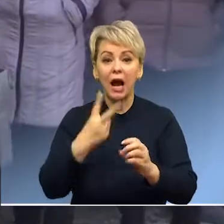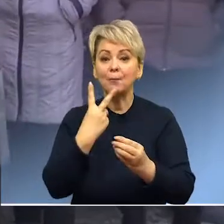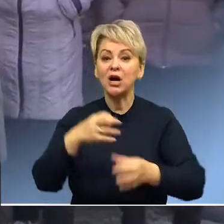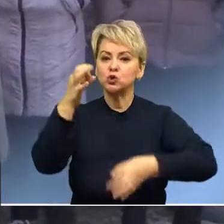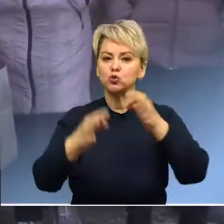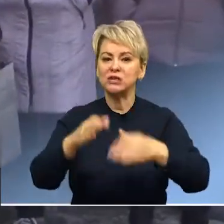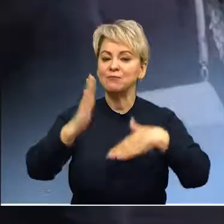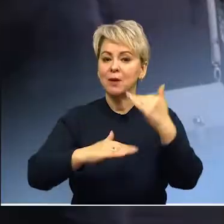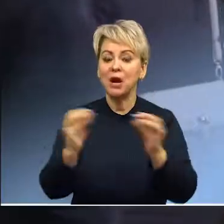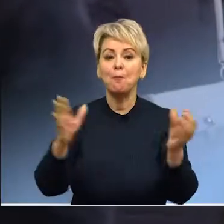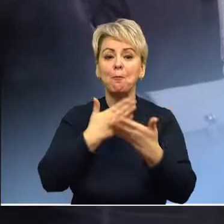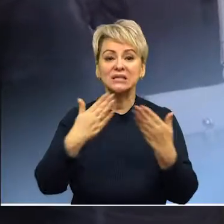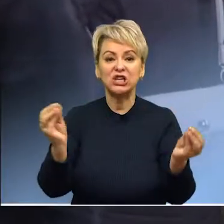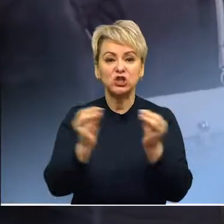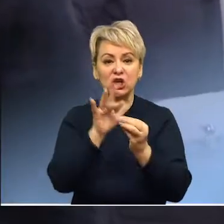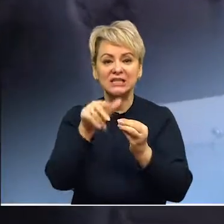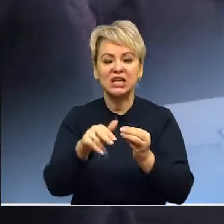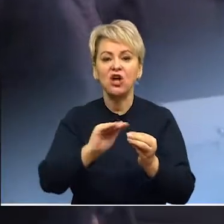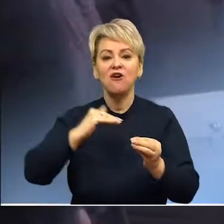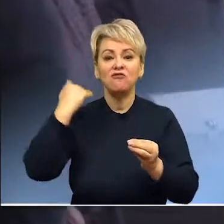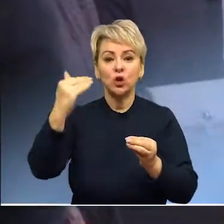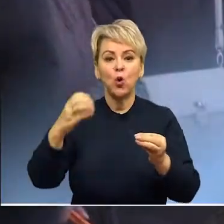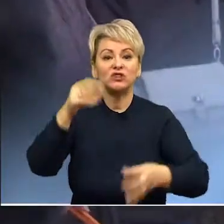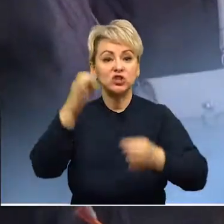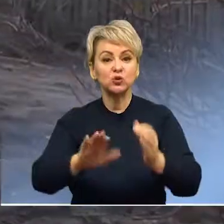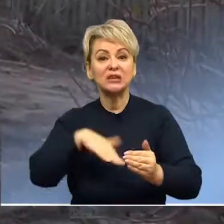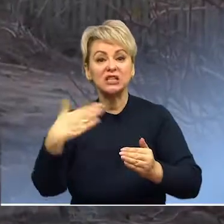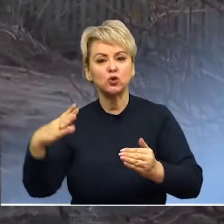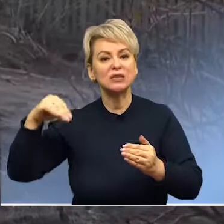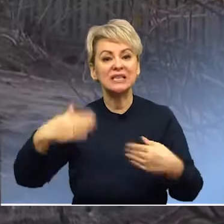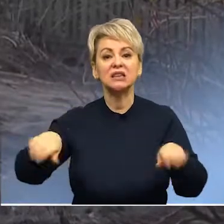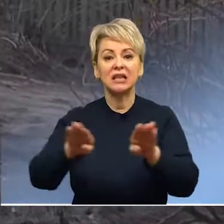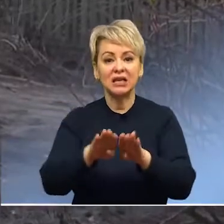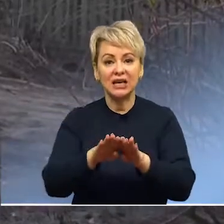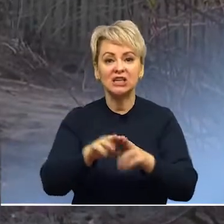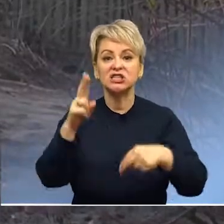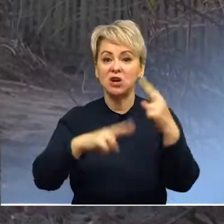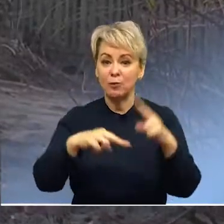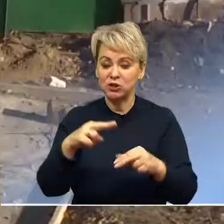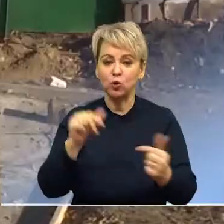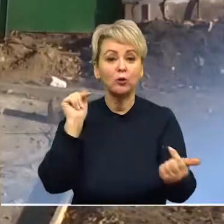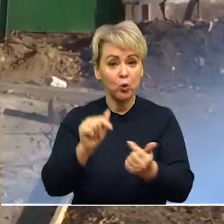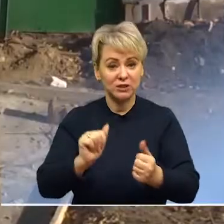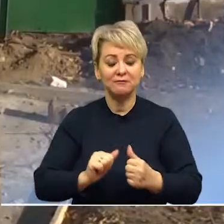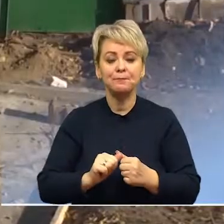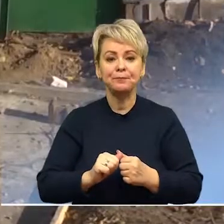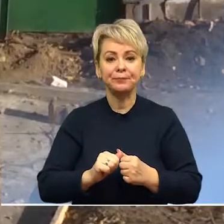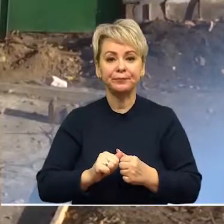судебная практика, в последние десятилетия Верховный суд активно становится на сторону соседей таких самовольно возведенных построек.